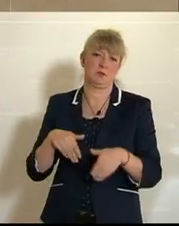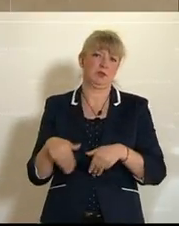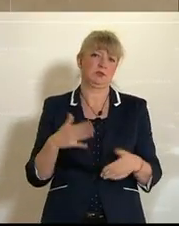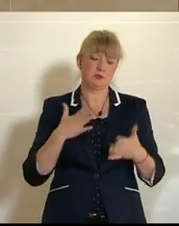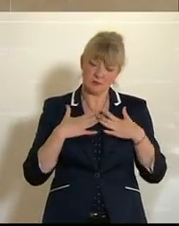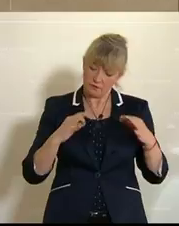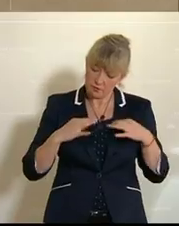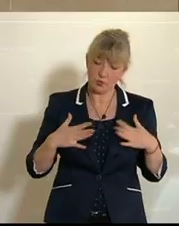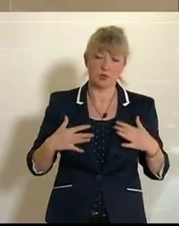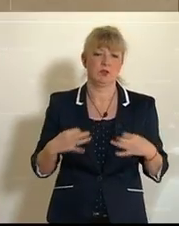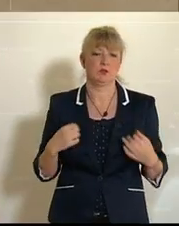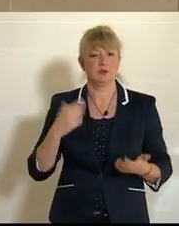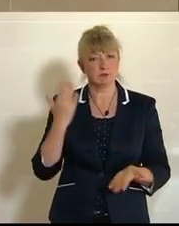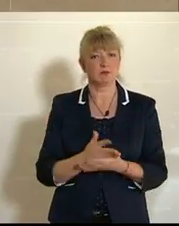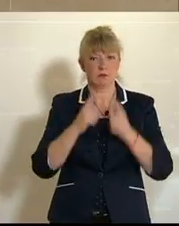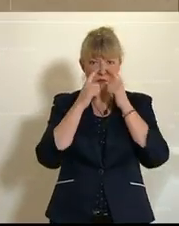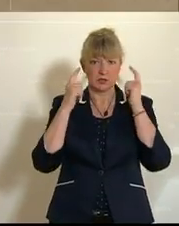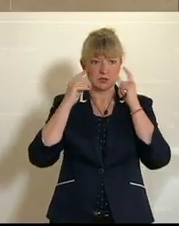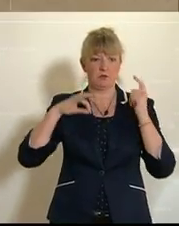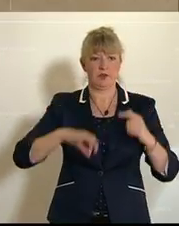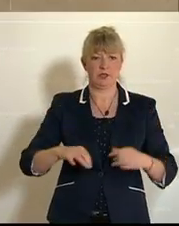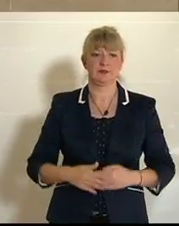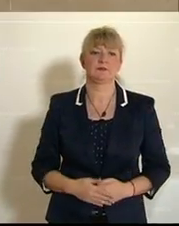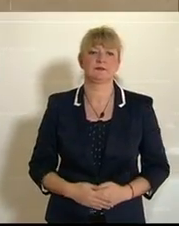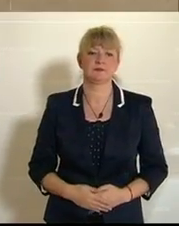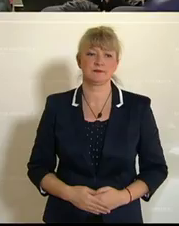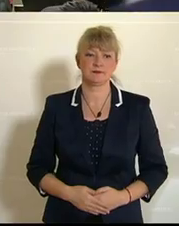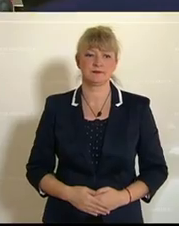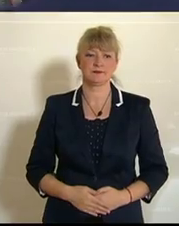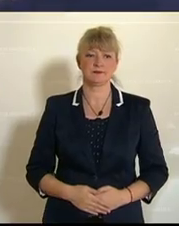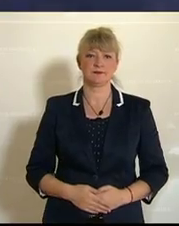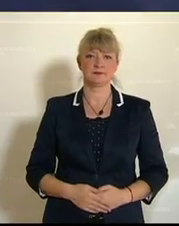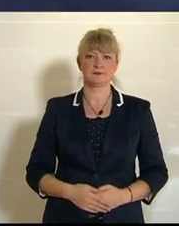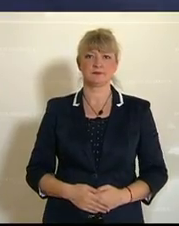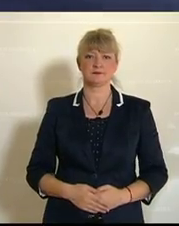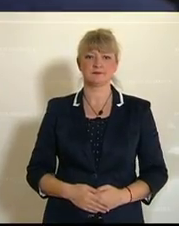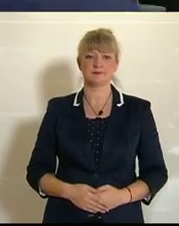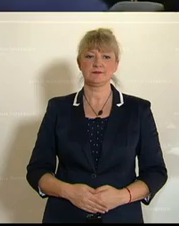unserer Gesundheit. Endlich Schluss mit der Maskenpflicht.